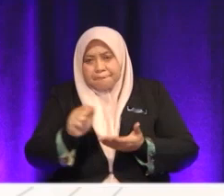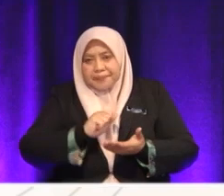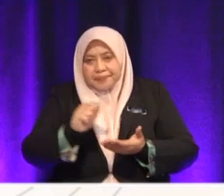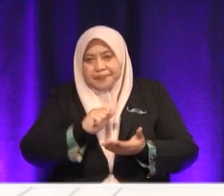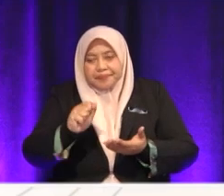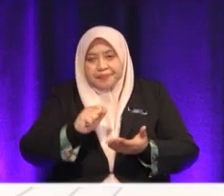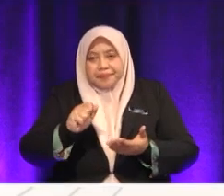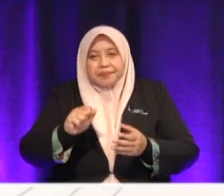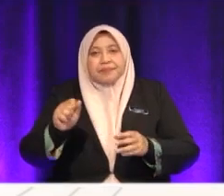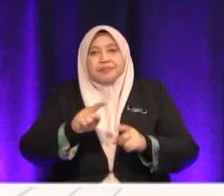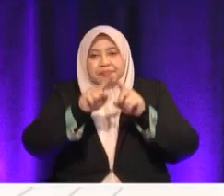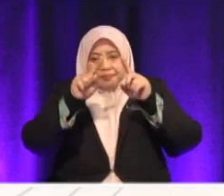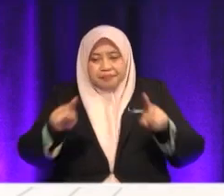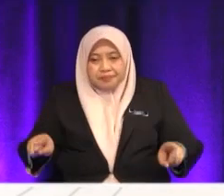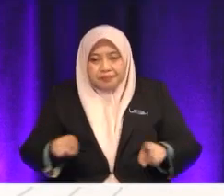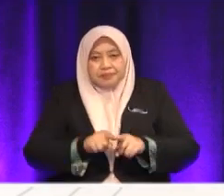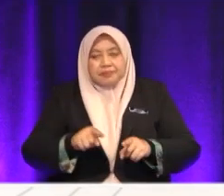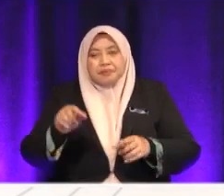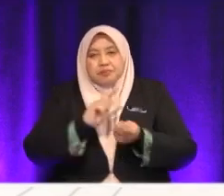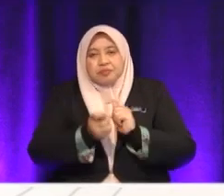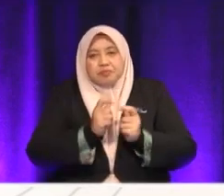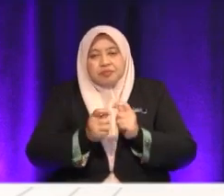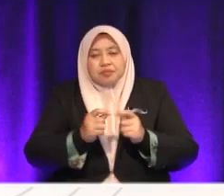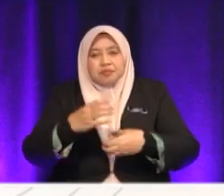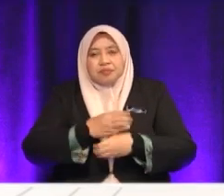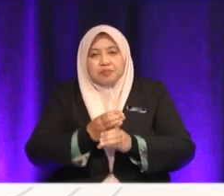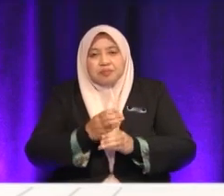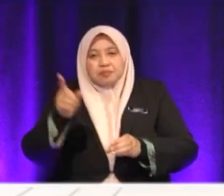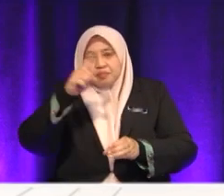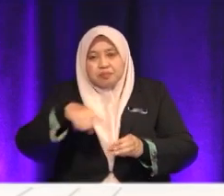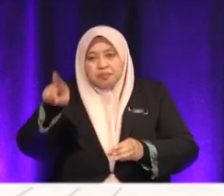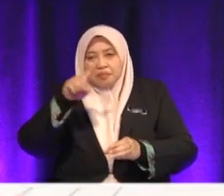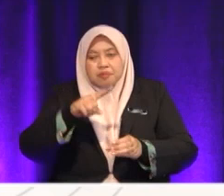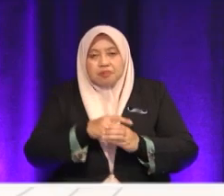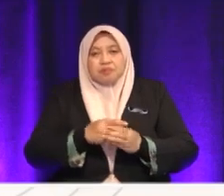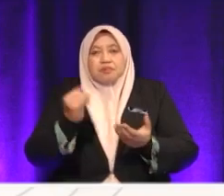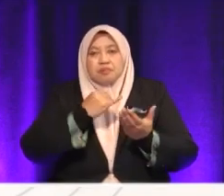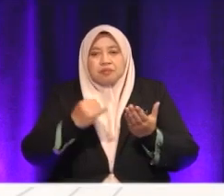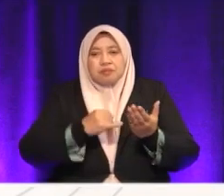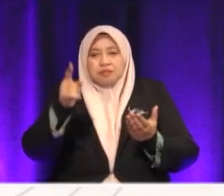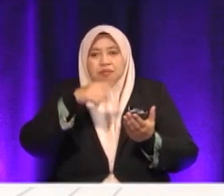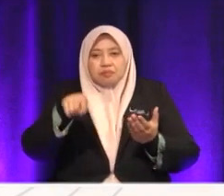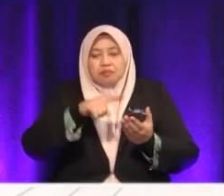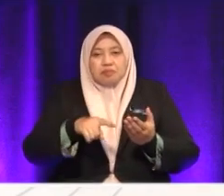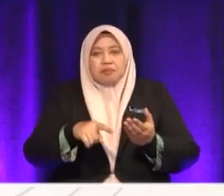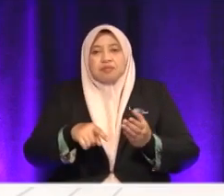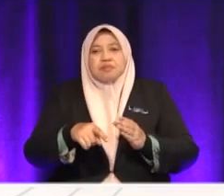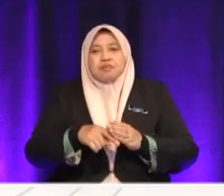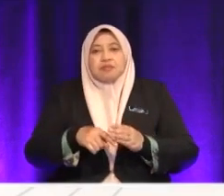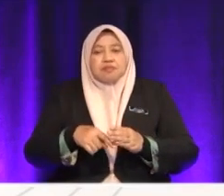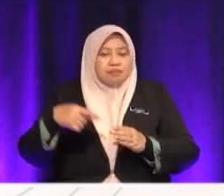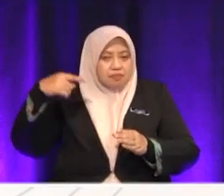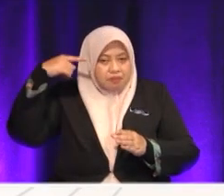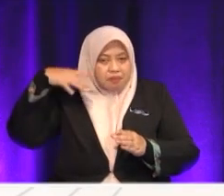apa segitiga tadi tuh jadi kita tukarkan dia jadi bentuk bentuk bulatan kita lukis bentuk bulat tanpa ada paparan sama juga